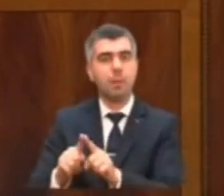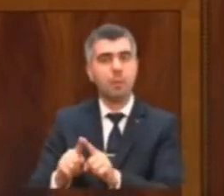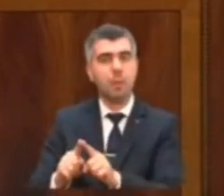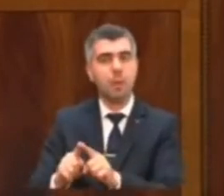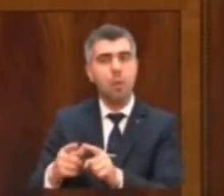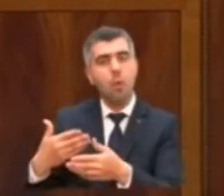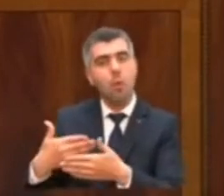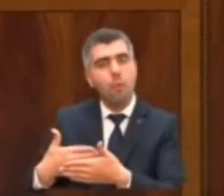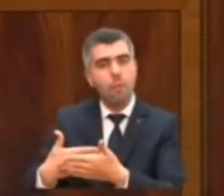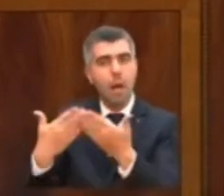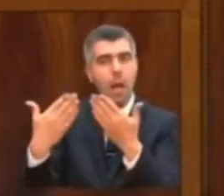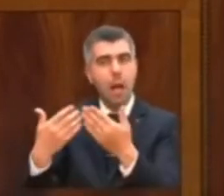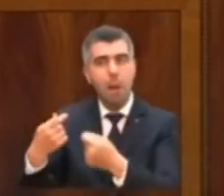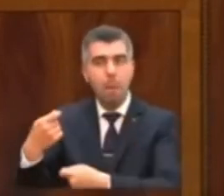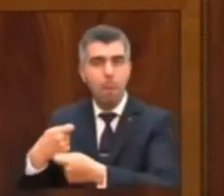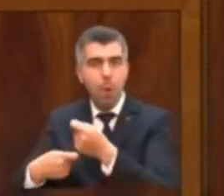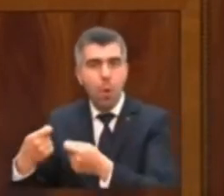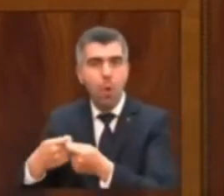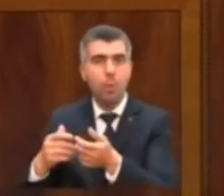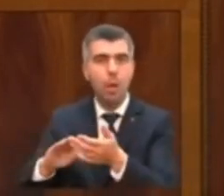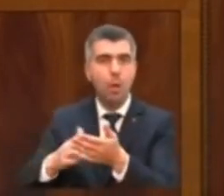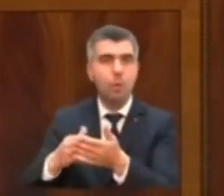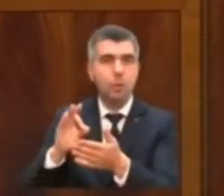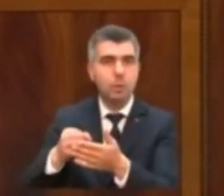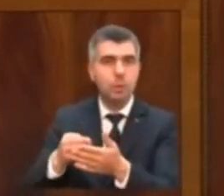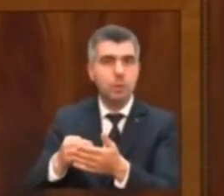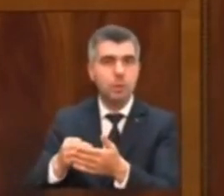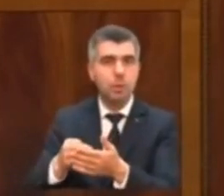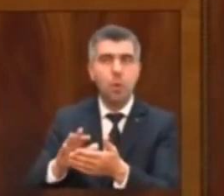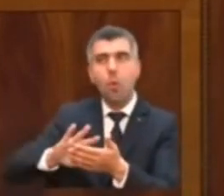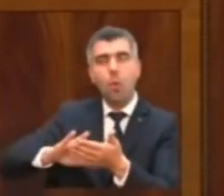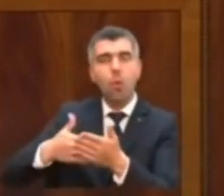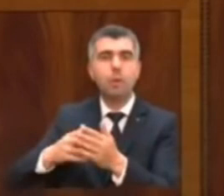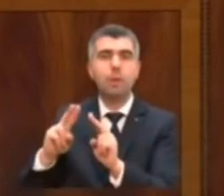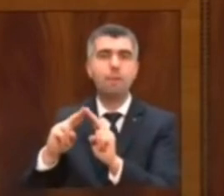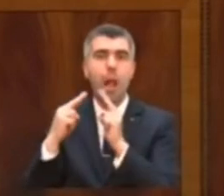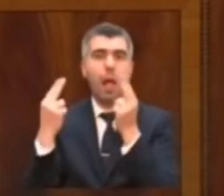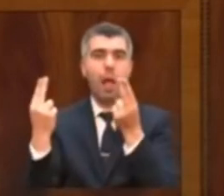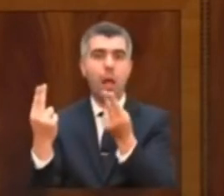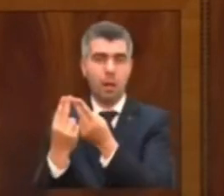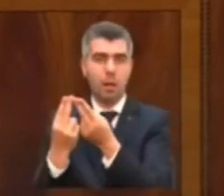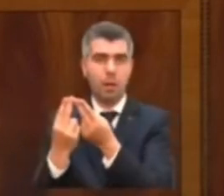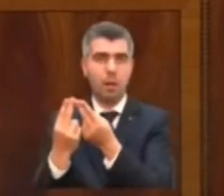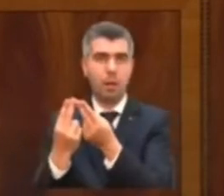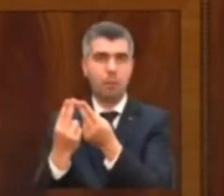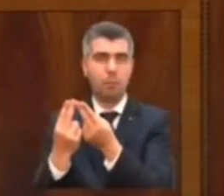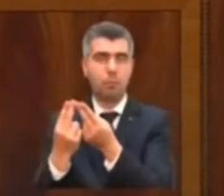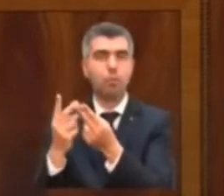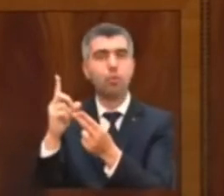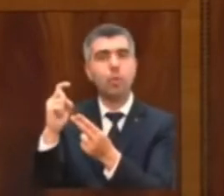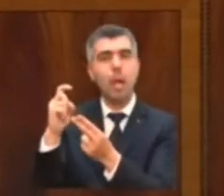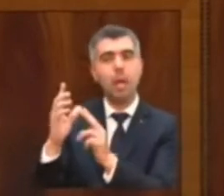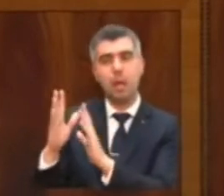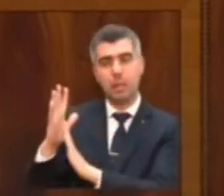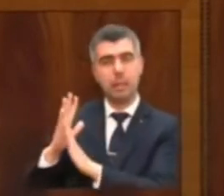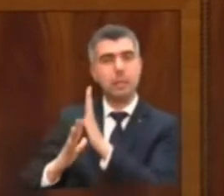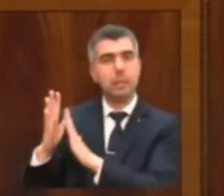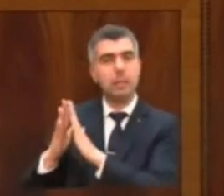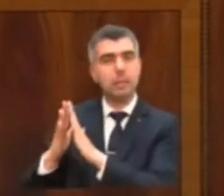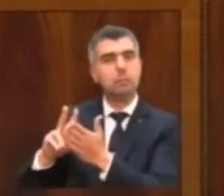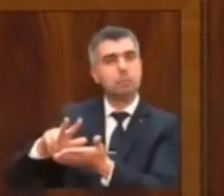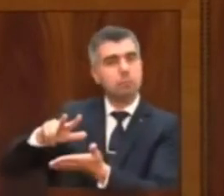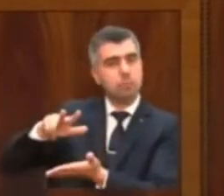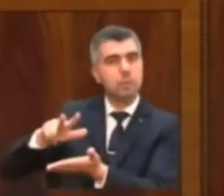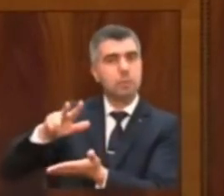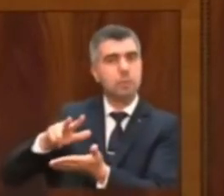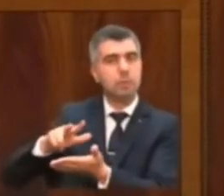يتحرك بالنهار. فذهبت التجربة الدولية في هذا المجال، وهذا الشيء بنينا احنا منذ شهور وأثبت نجاعته، فلذلك